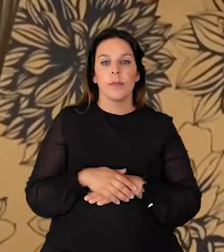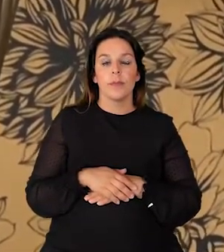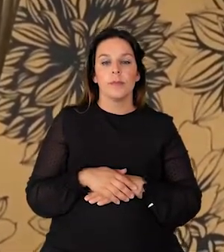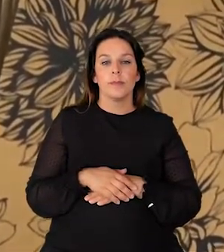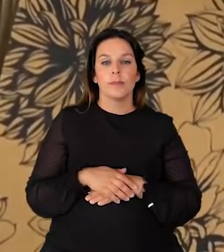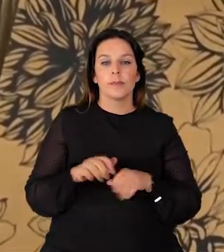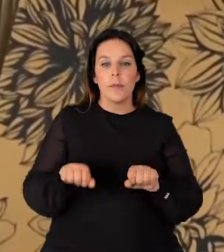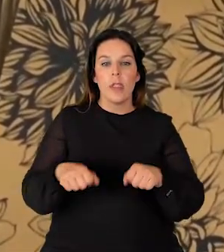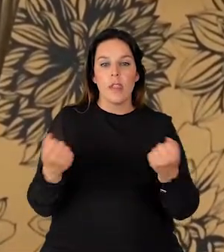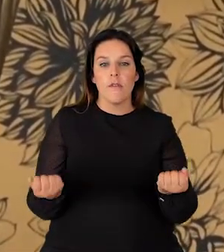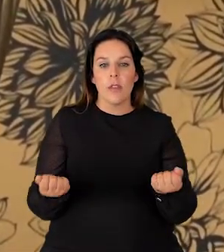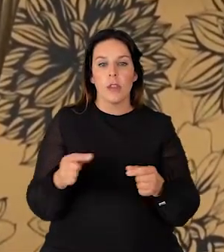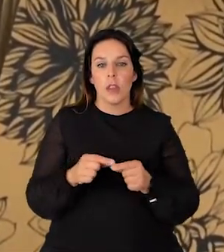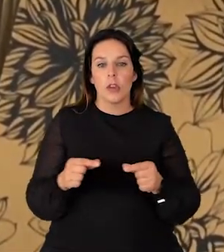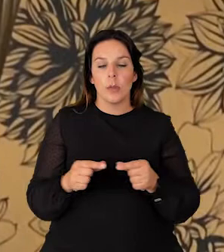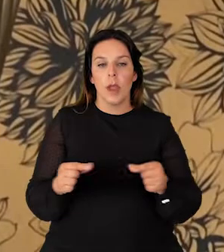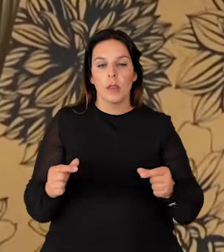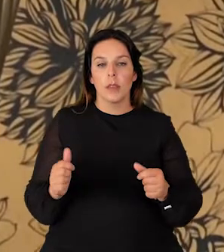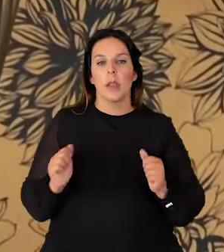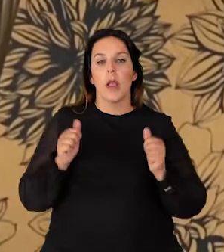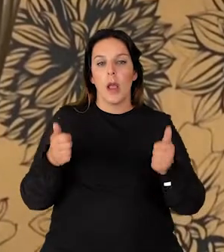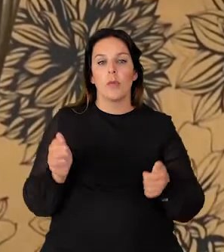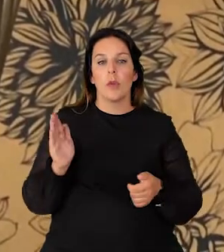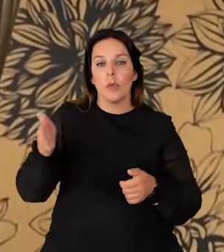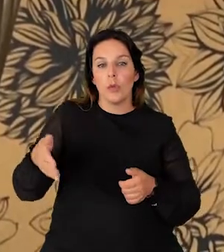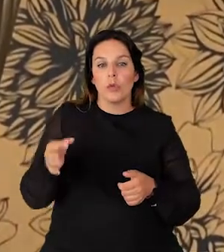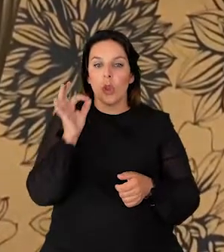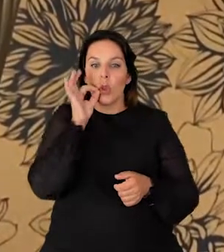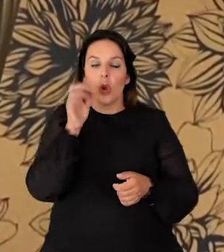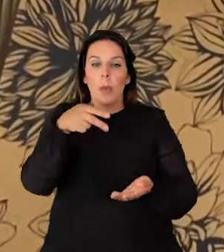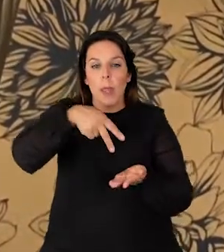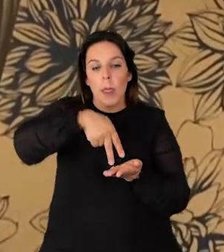Wyginasz paski, żeby później stabilnie twoja rakieta mogła